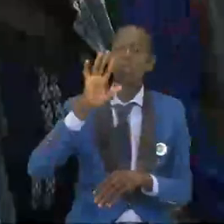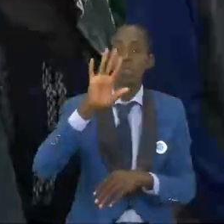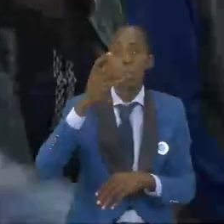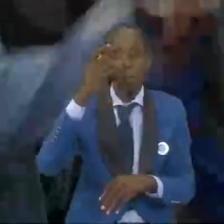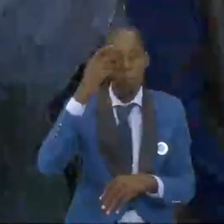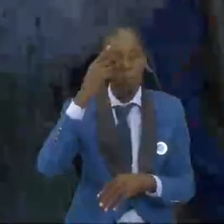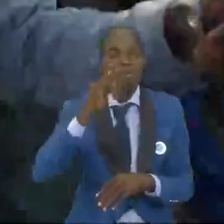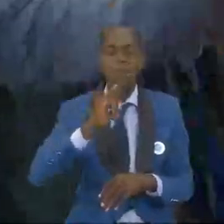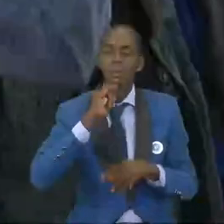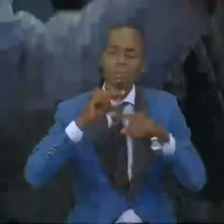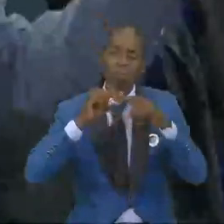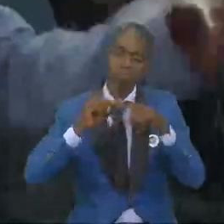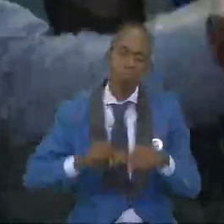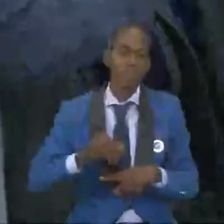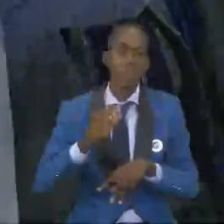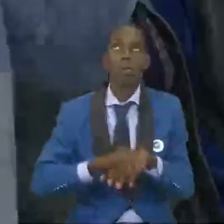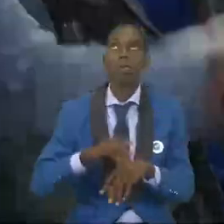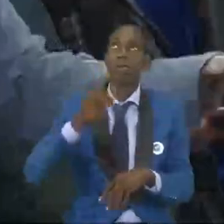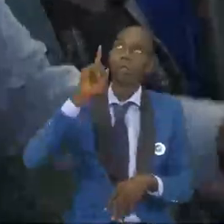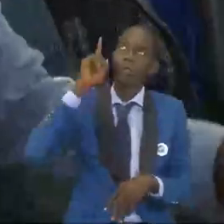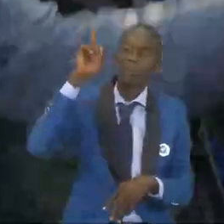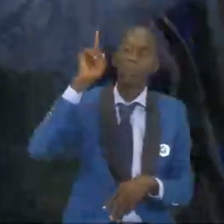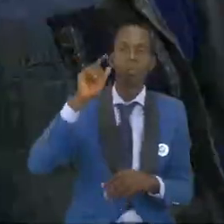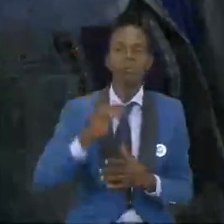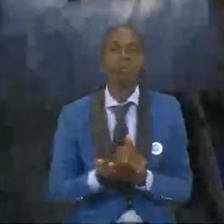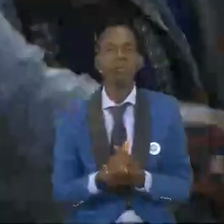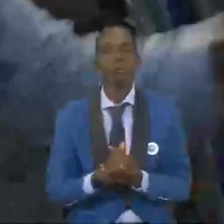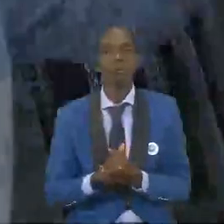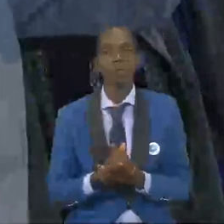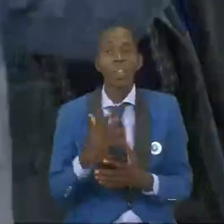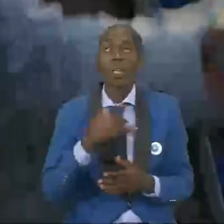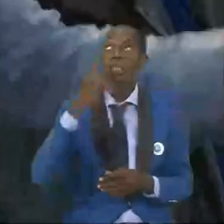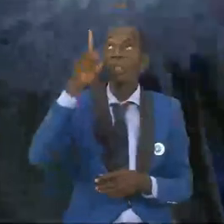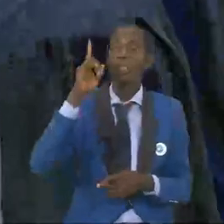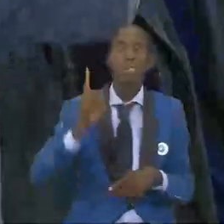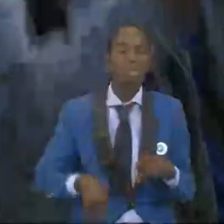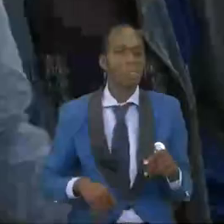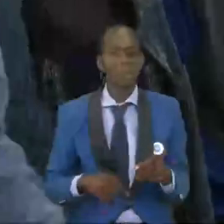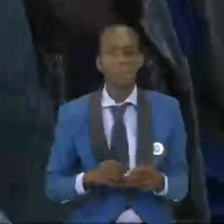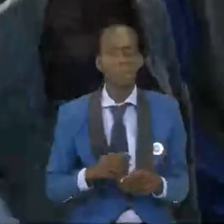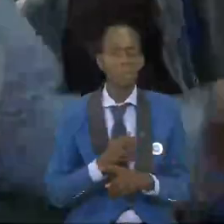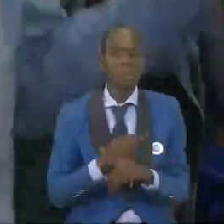Ta pensée est fixée sur lui. Ta pensée est fixée sur lui.